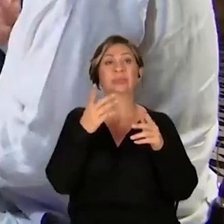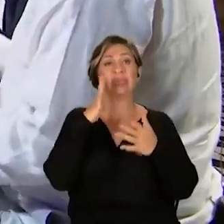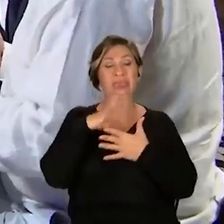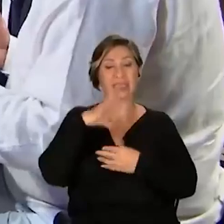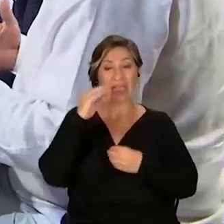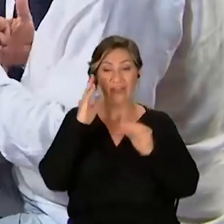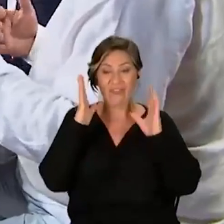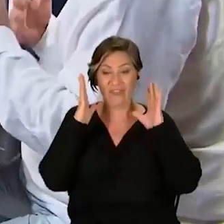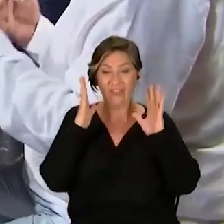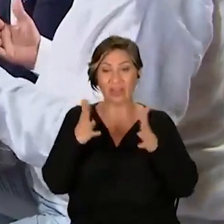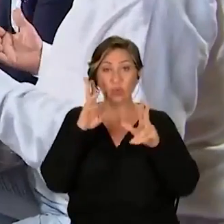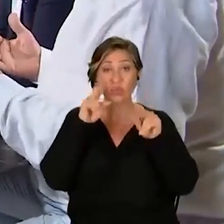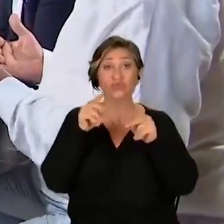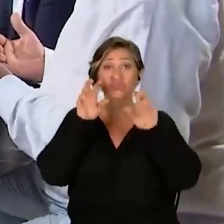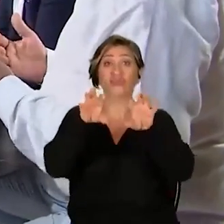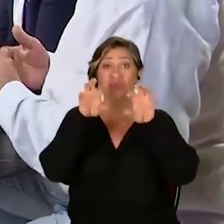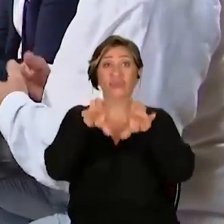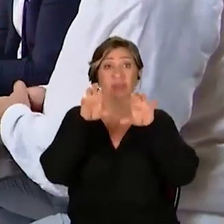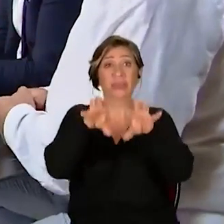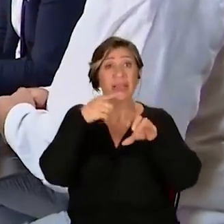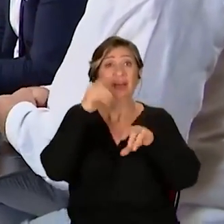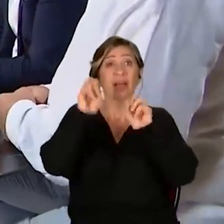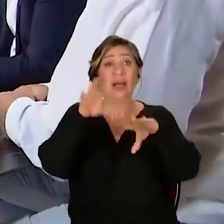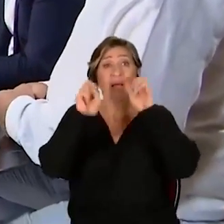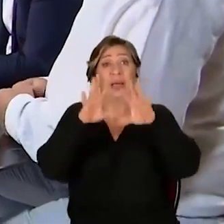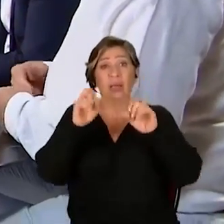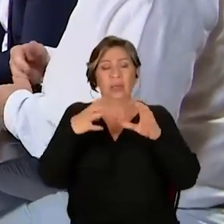İnsanları gereğinden fazla uyku konusunda hassaslaştırıyor.